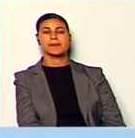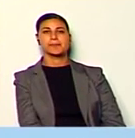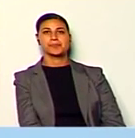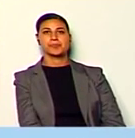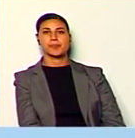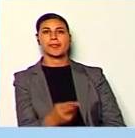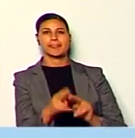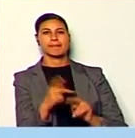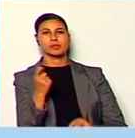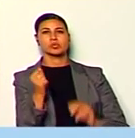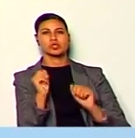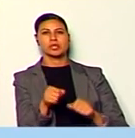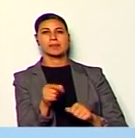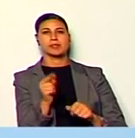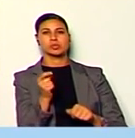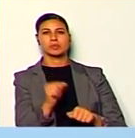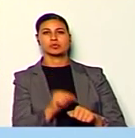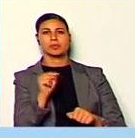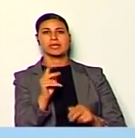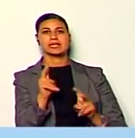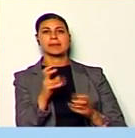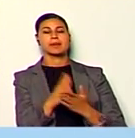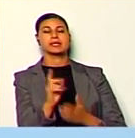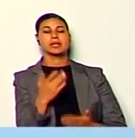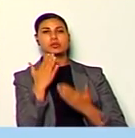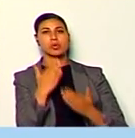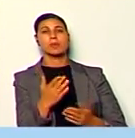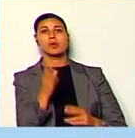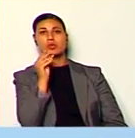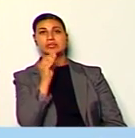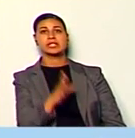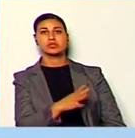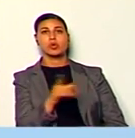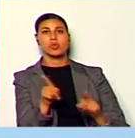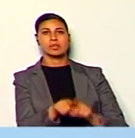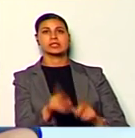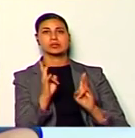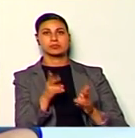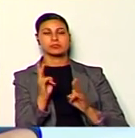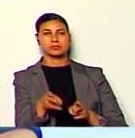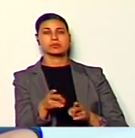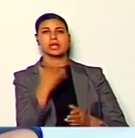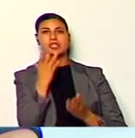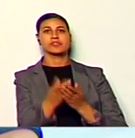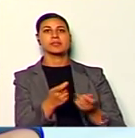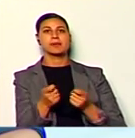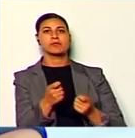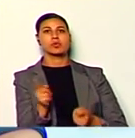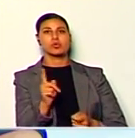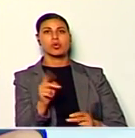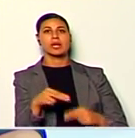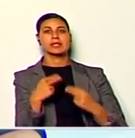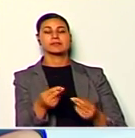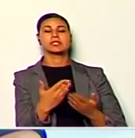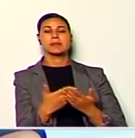ეს ცოტა შეიძლება ითქვას სენსიტიური თემაა და რატო? როდესაც იყო ესეთი პრეცედენტები, რომ იყო ადგილობრივი თვითმმართველობას, რომ გადავცეთ